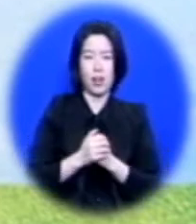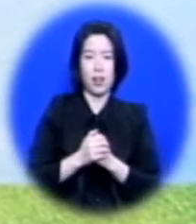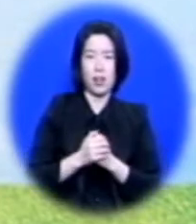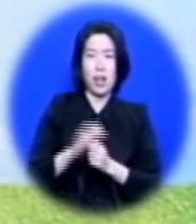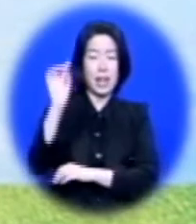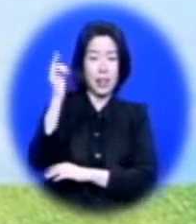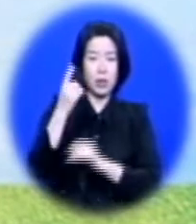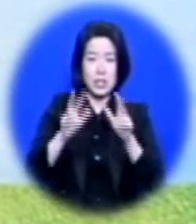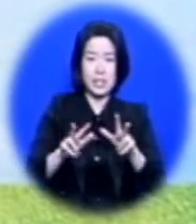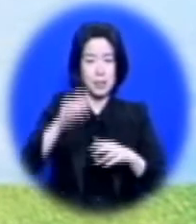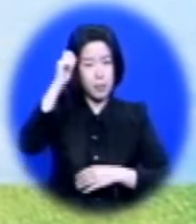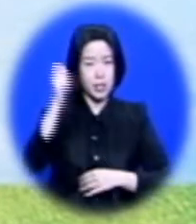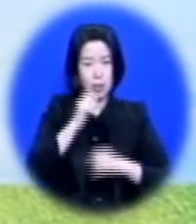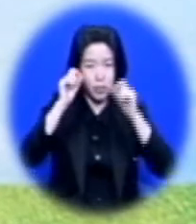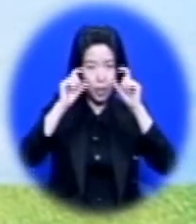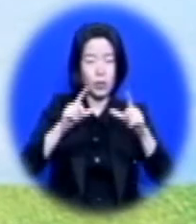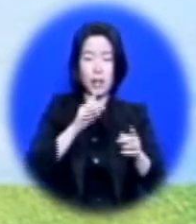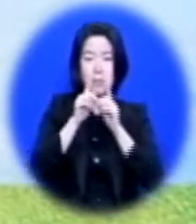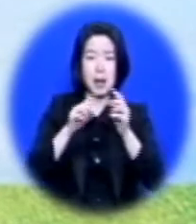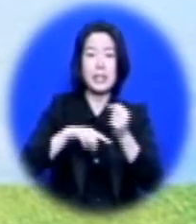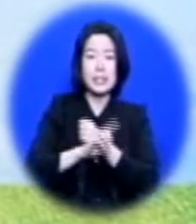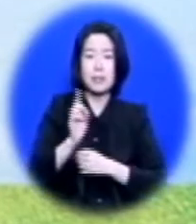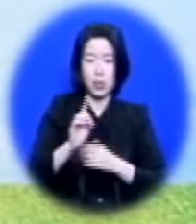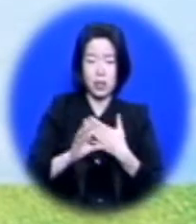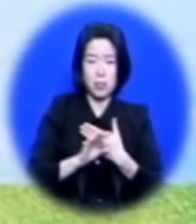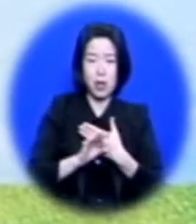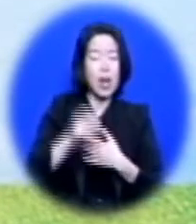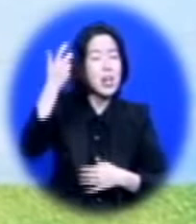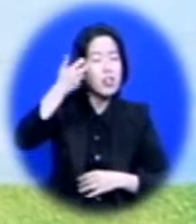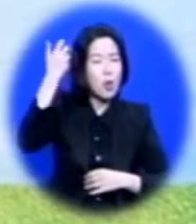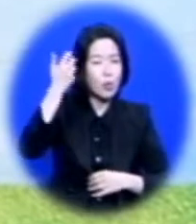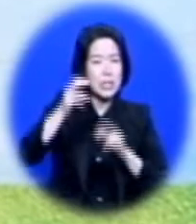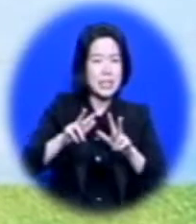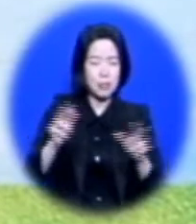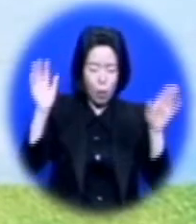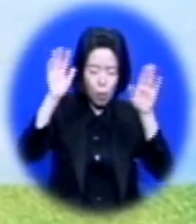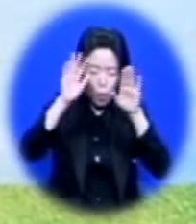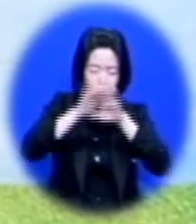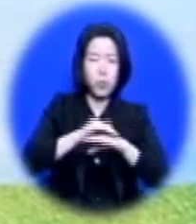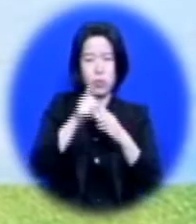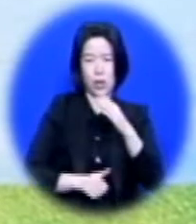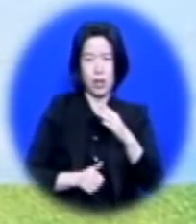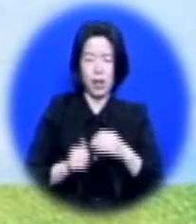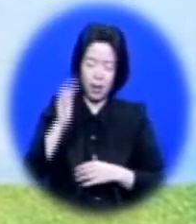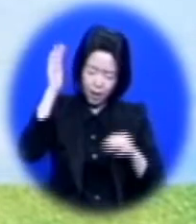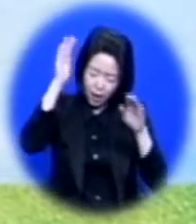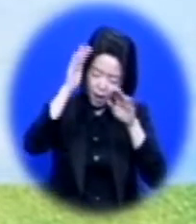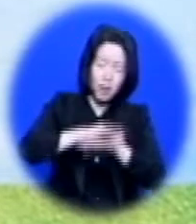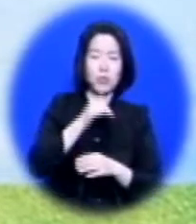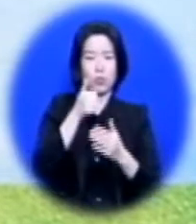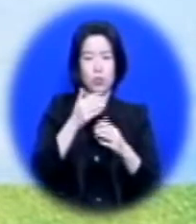다 위즈 지금 새벽 을 깨우 겠다는 이야기는 영원히 지금 어둠의 완전히 잠겨 벌여 인거 깜깜한 한밤중